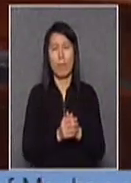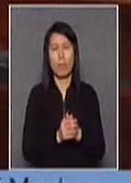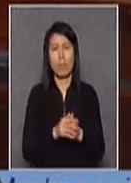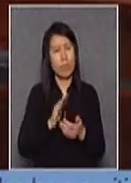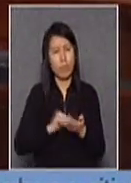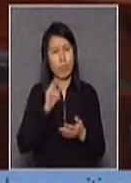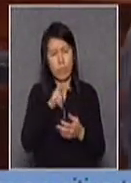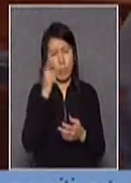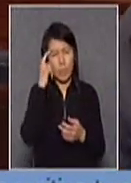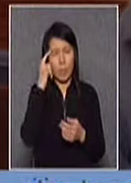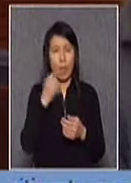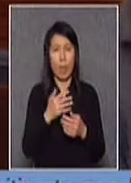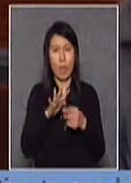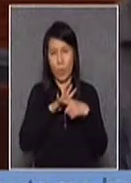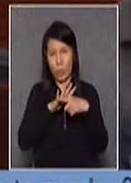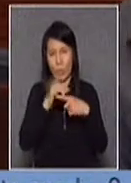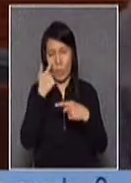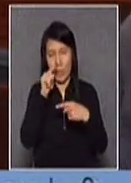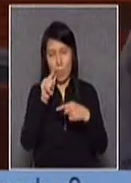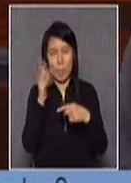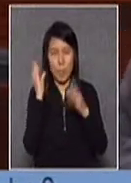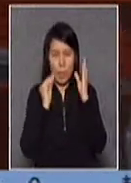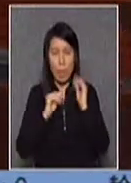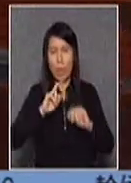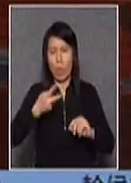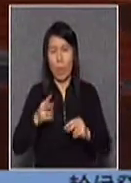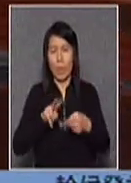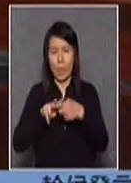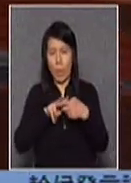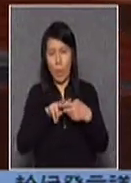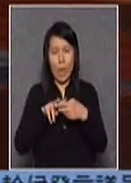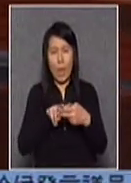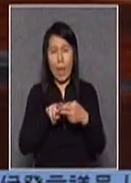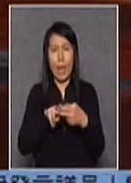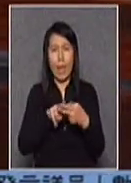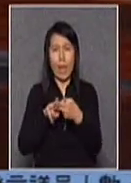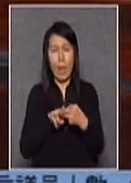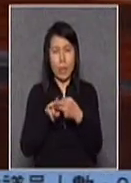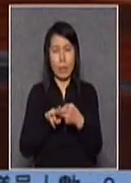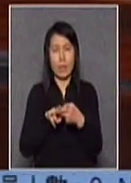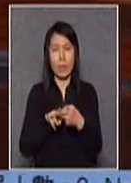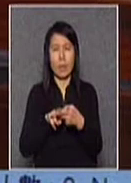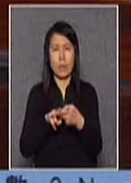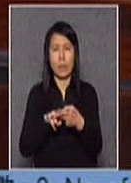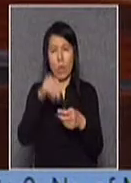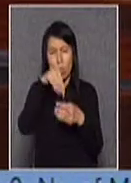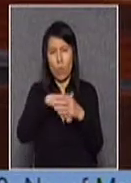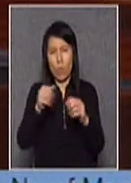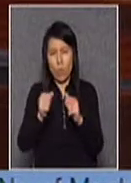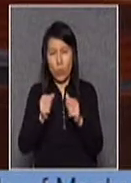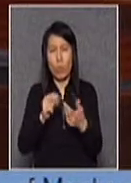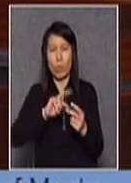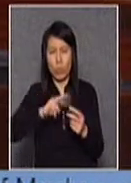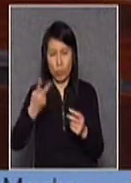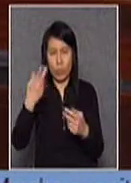就是無線新聞的改變，亞視即那個的股權轉變之後呢，出